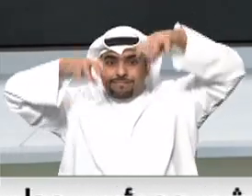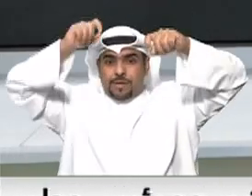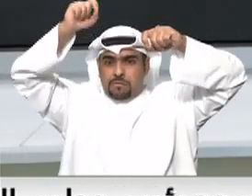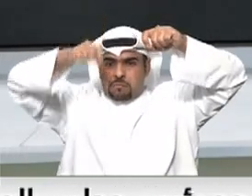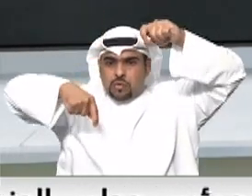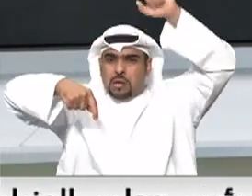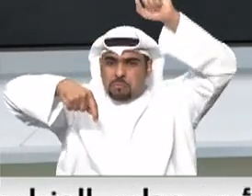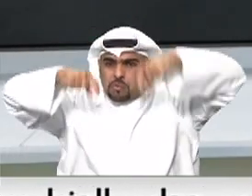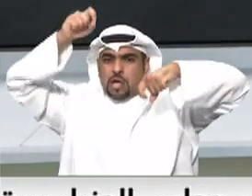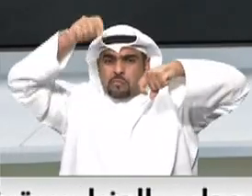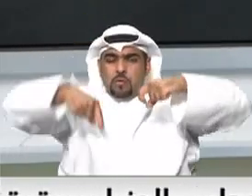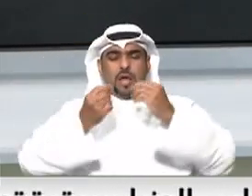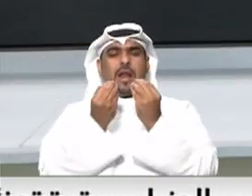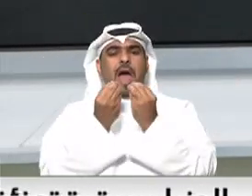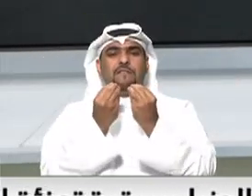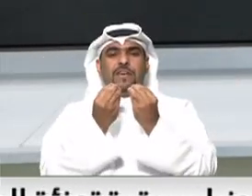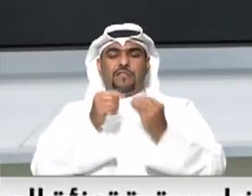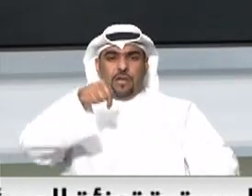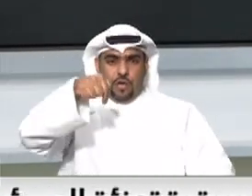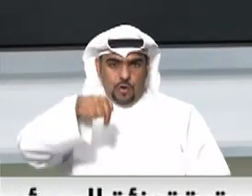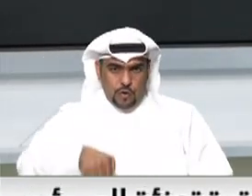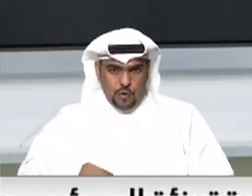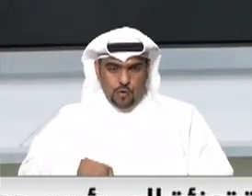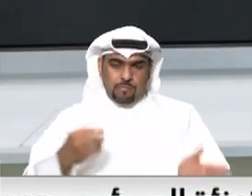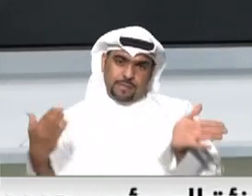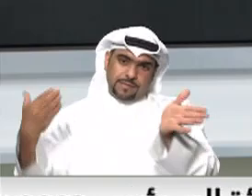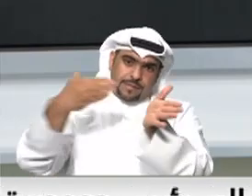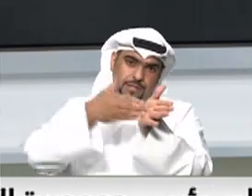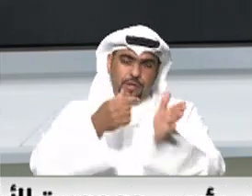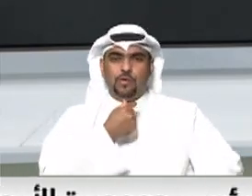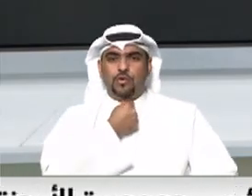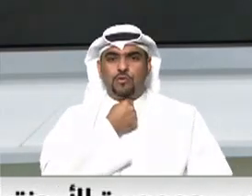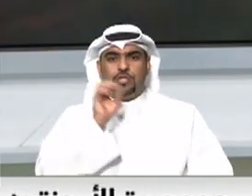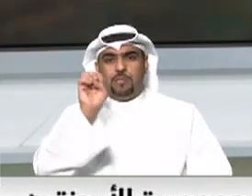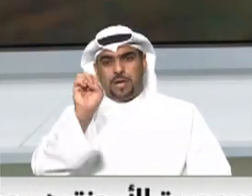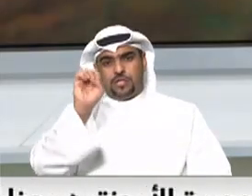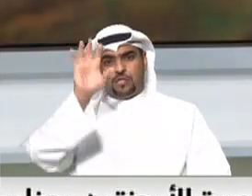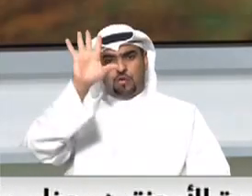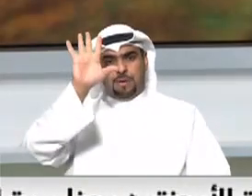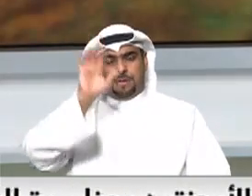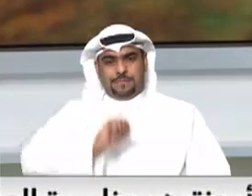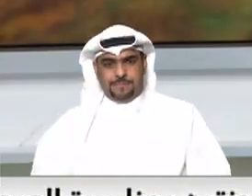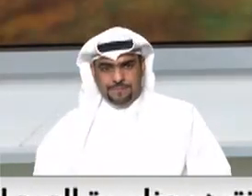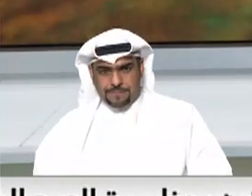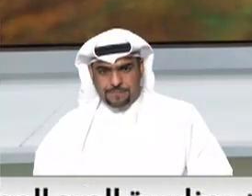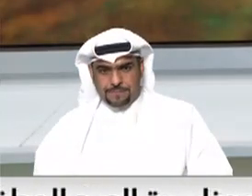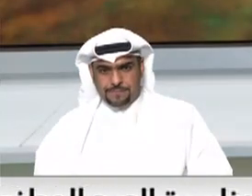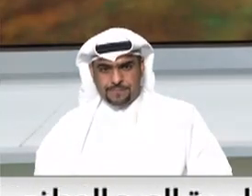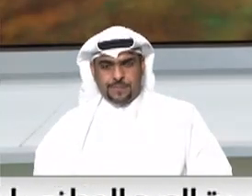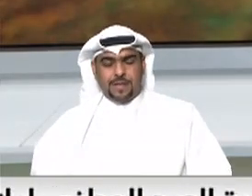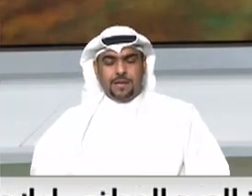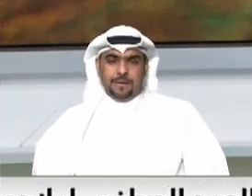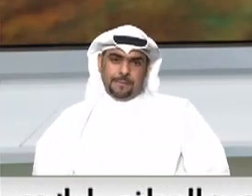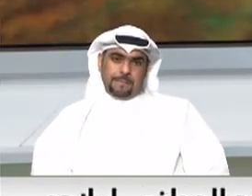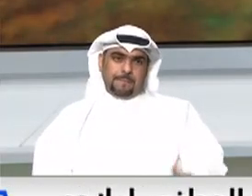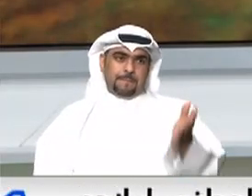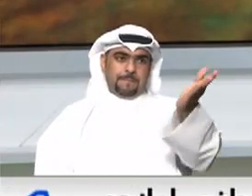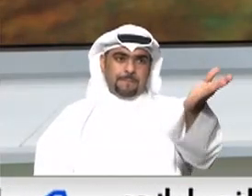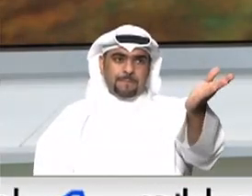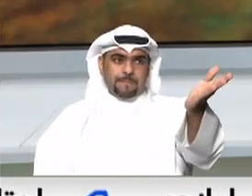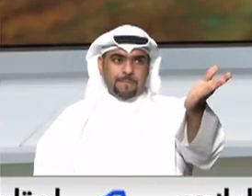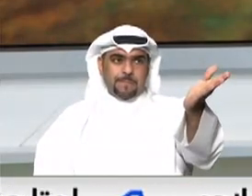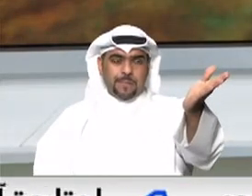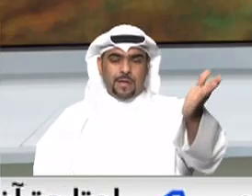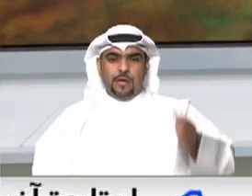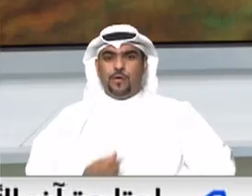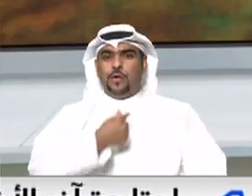احيانا على بعض المناطق راح تستمر ويانا حتى ساعات الصباح الاولى وعلى بعض المناطق قد تكون رعديه الهواء الجنوبي الشرقي